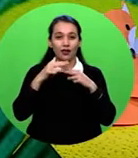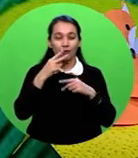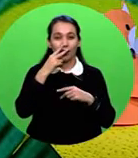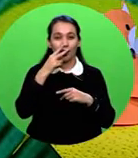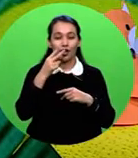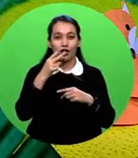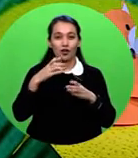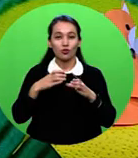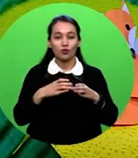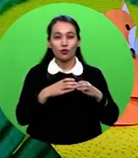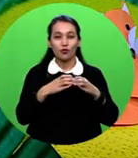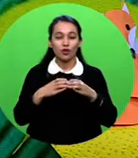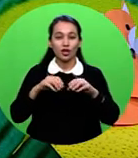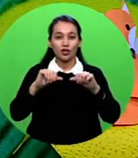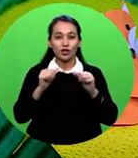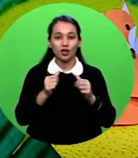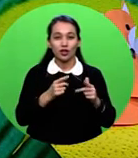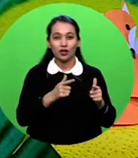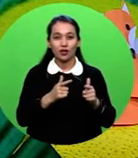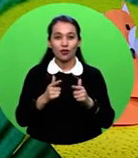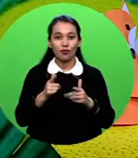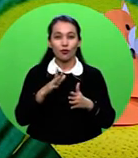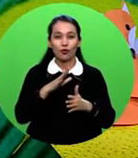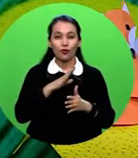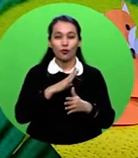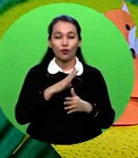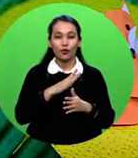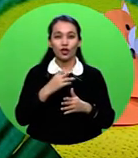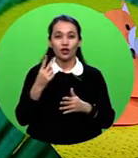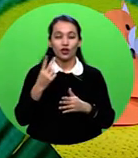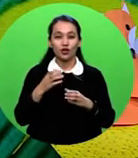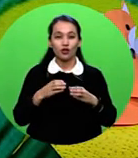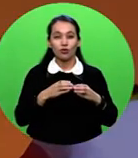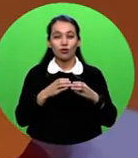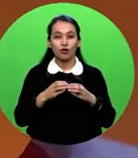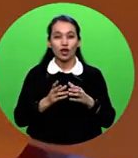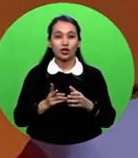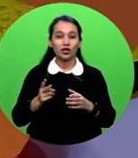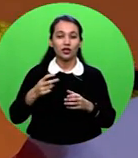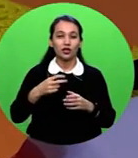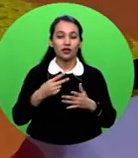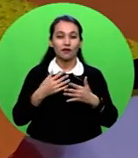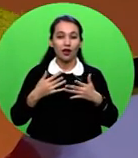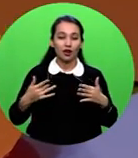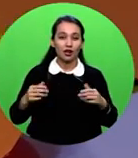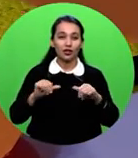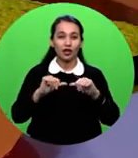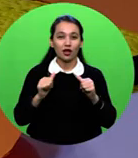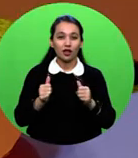Doira shaklini kesib oldik. Ana endi ikkinchi shaklni kesamiz.